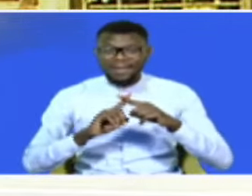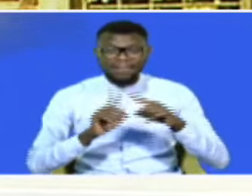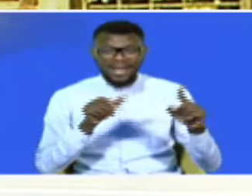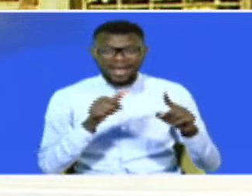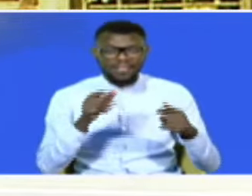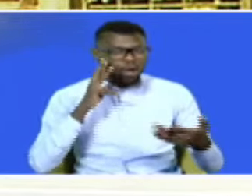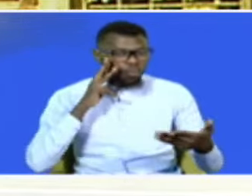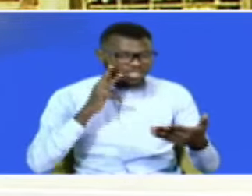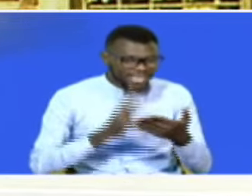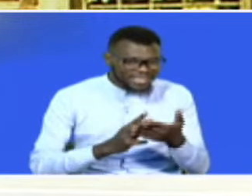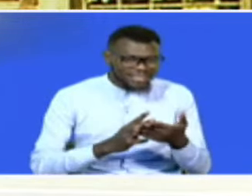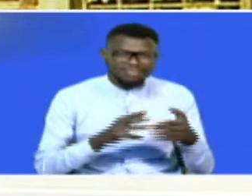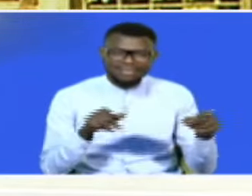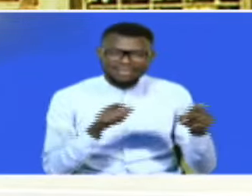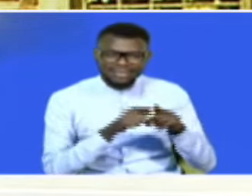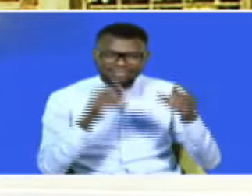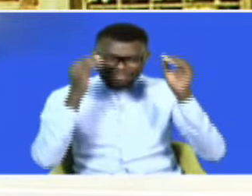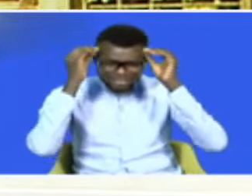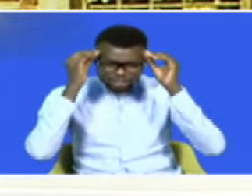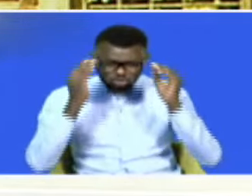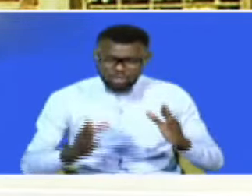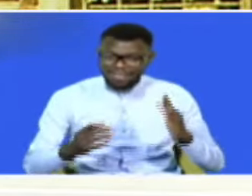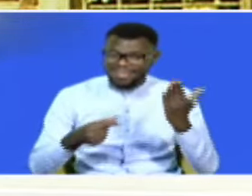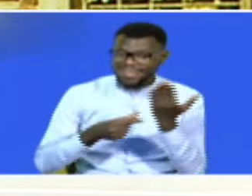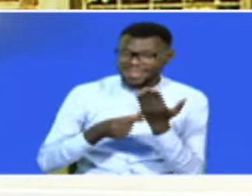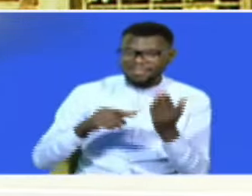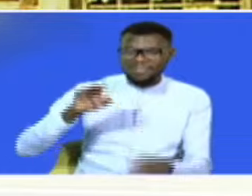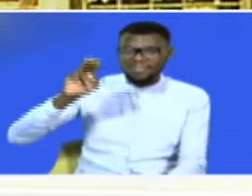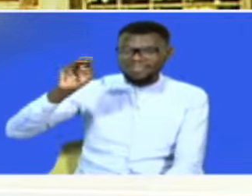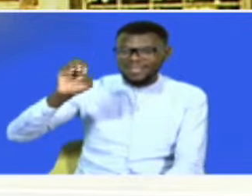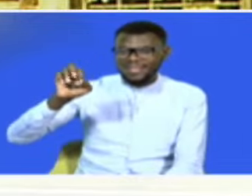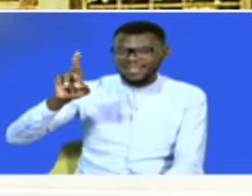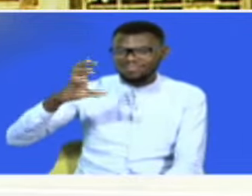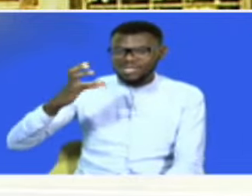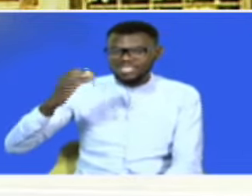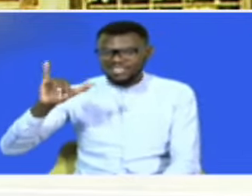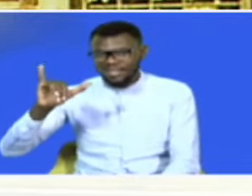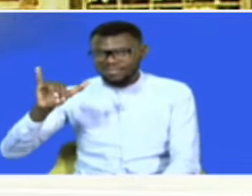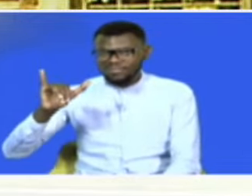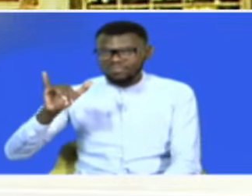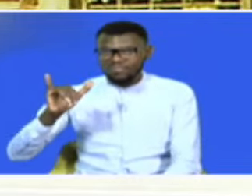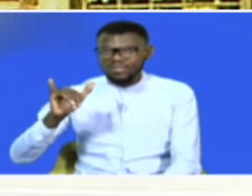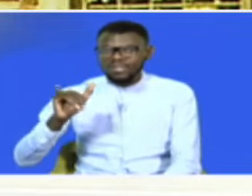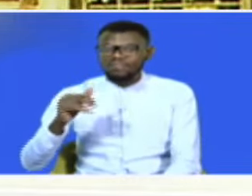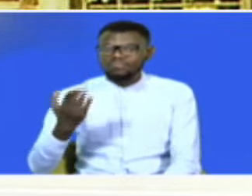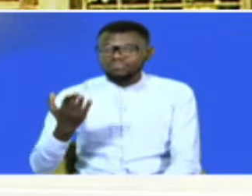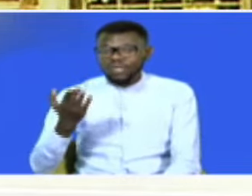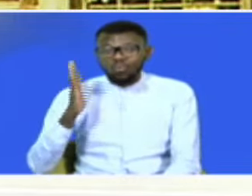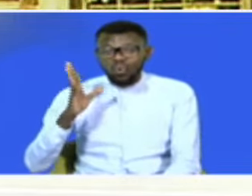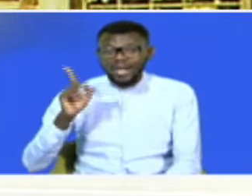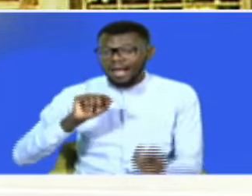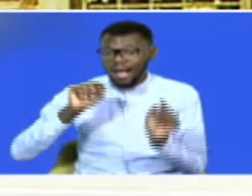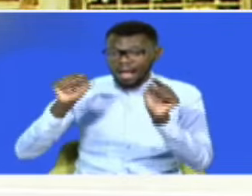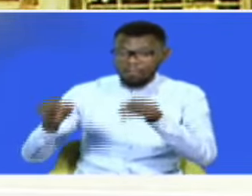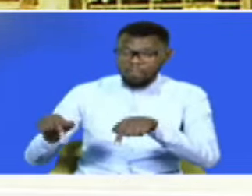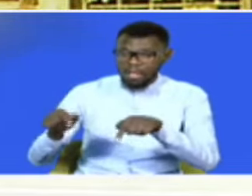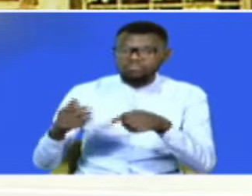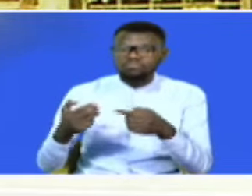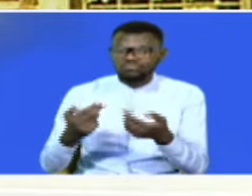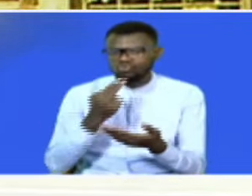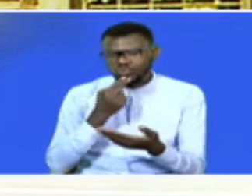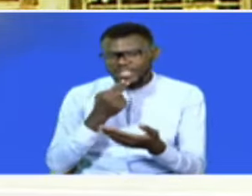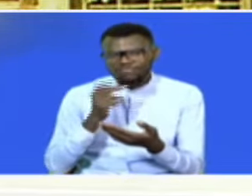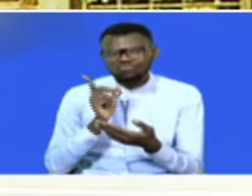zaidi wakiwemo mwanafunzi Masi Tarusa wameamrishwa kufika mahakamani siku ya Jumanne baadaye wiki hii. Ken